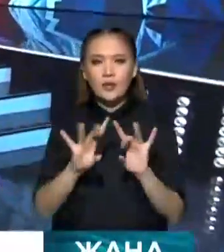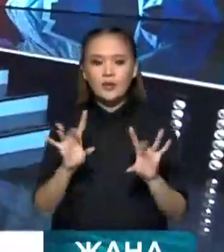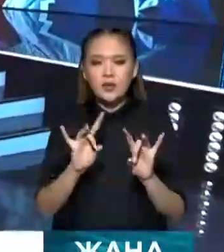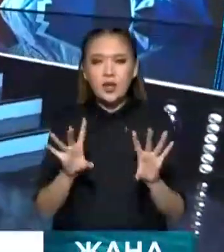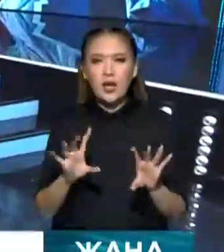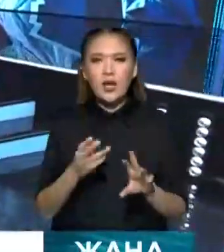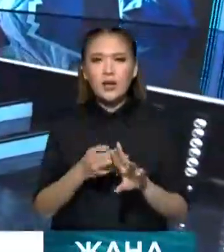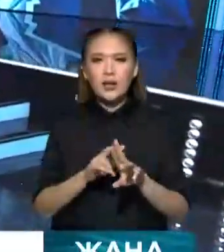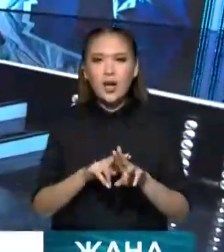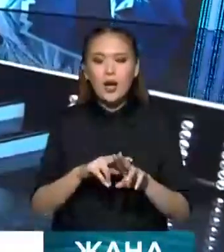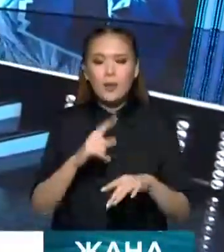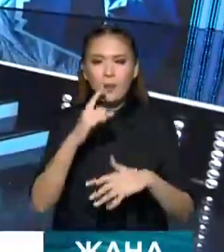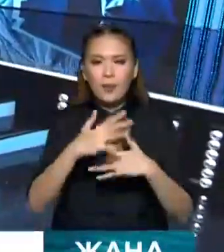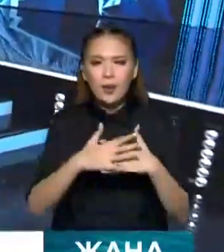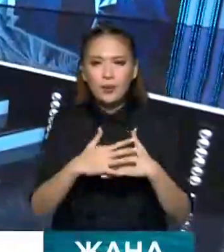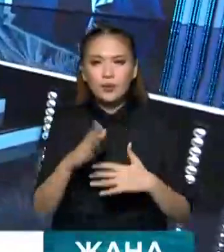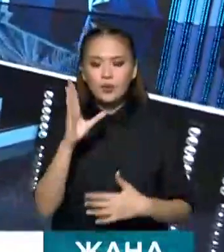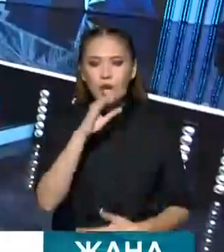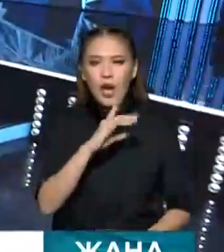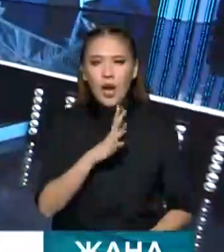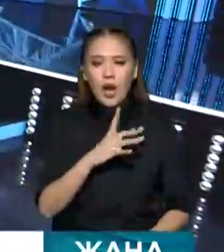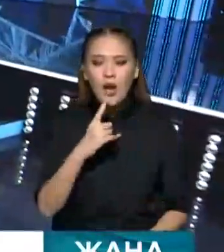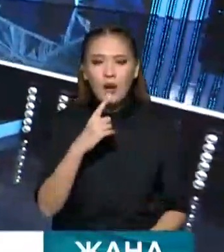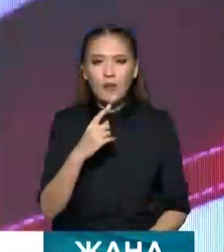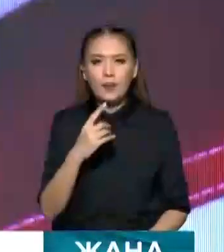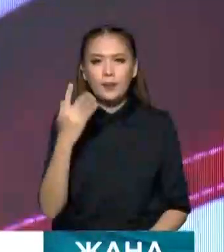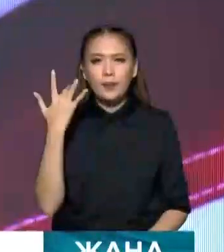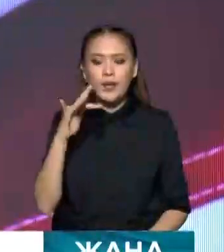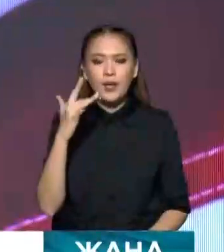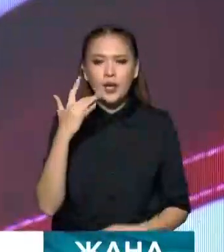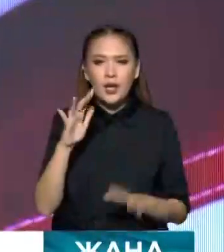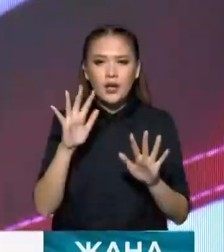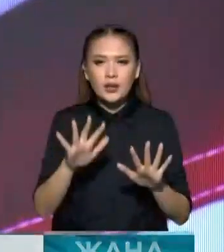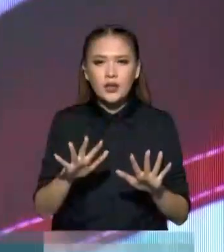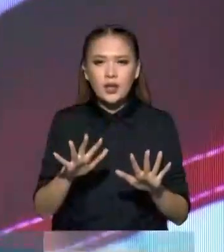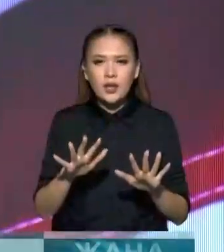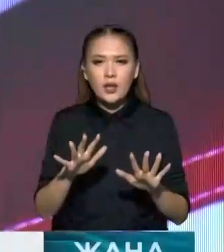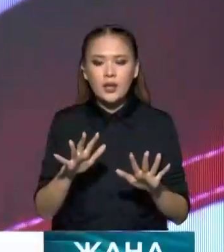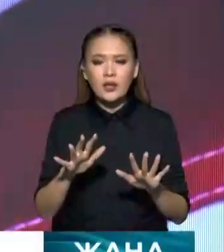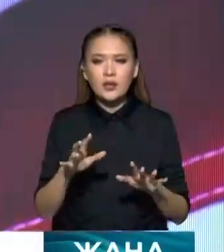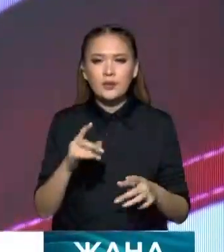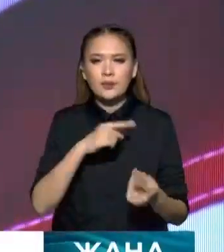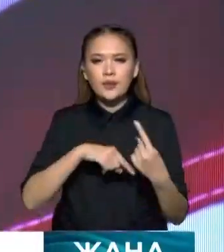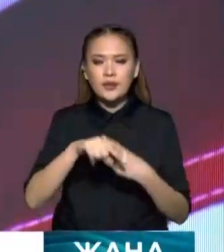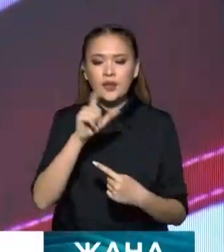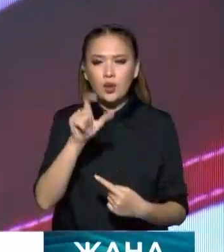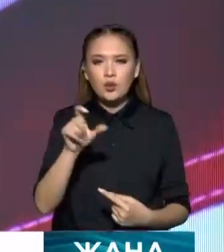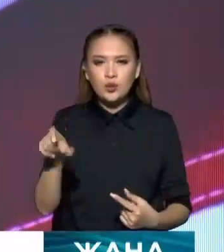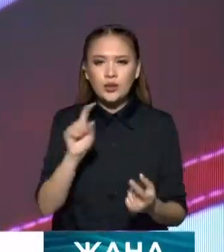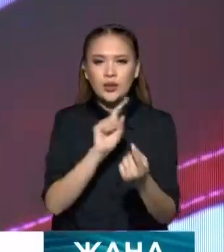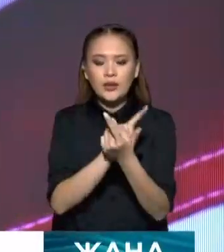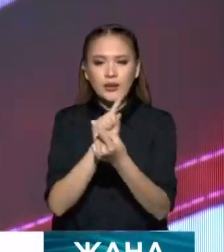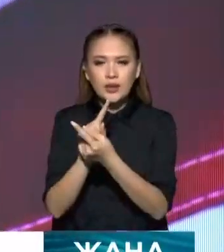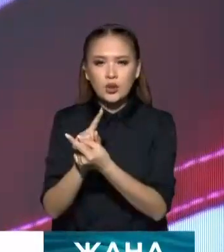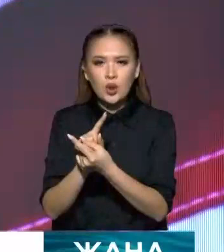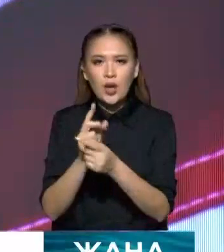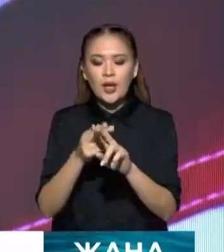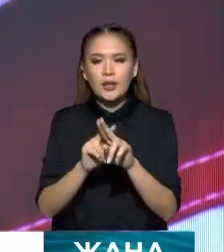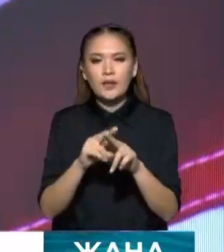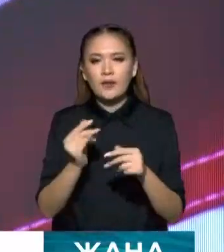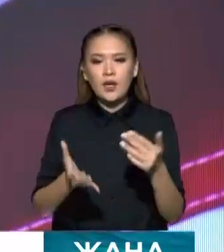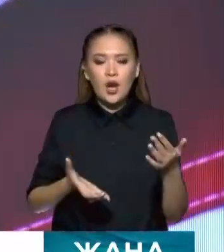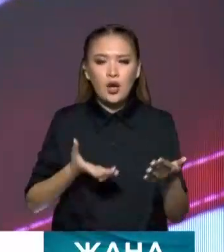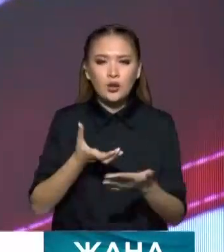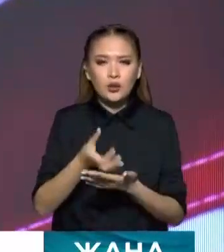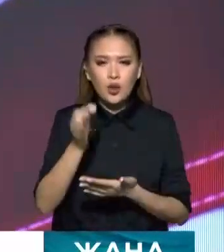соны насихаттау мүмкіндігі Америкадағы ірі кәсіпкерлермен, трансұлттық компаниялардың басшыларымен кездесу, инвесторлармен